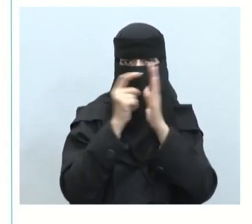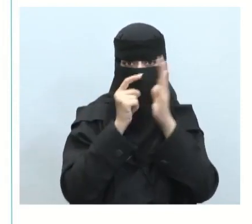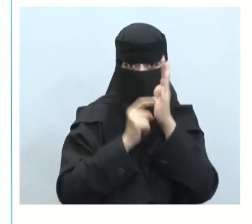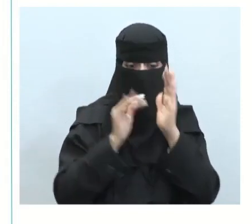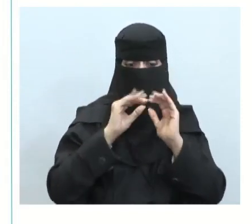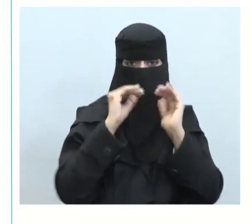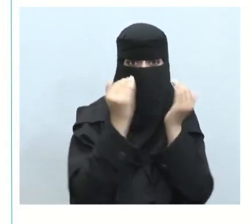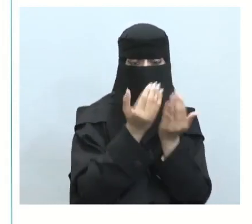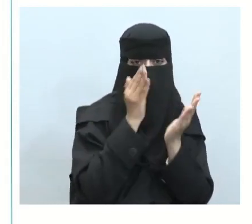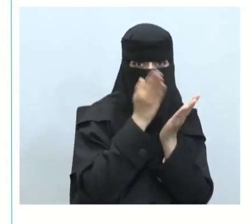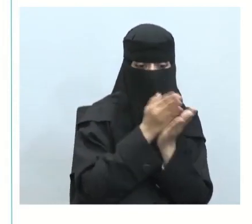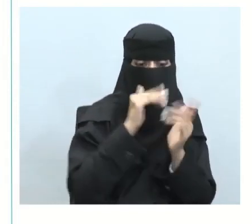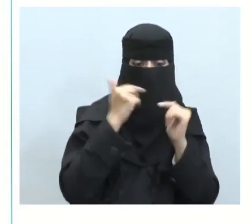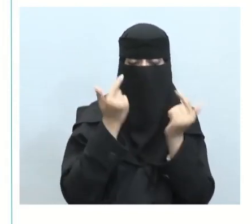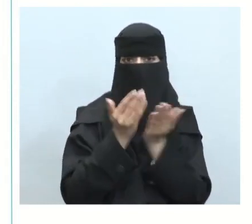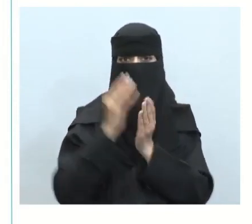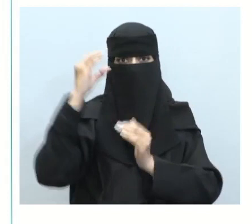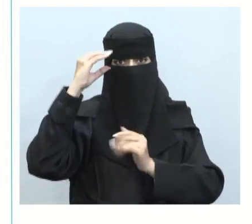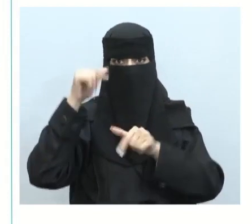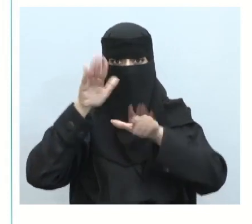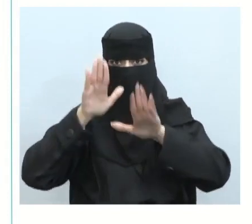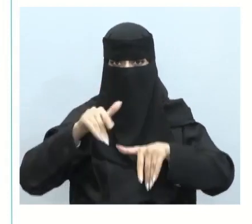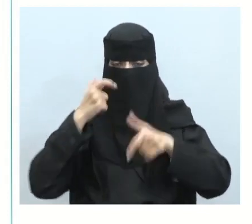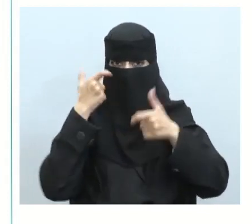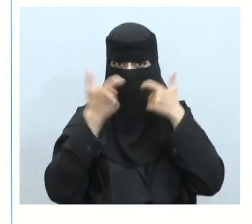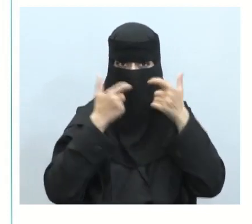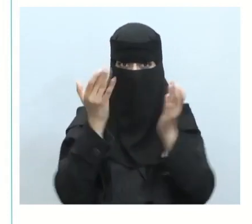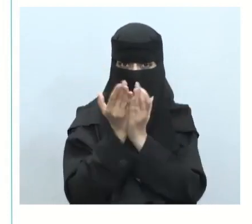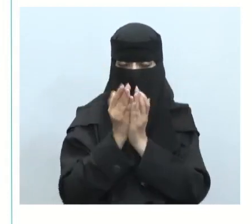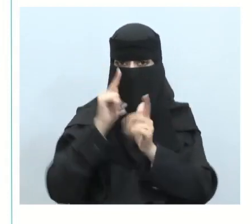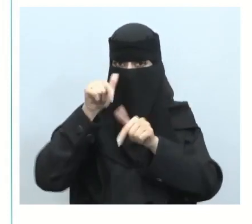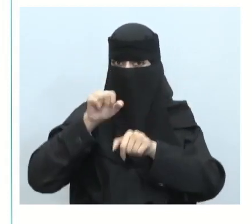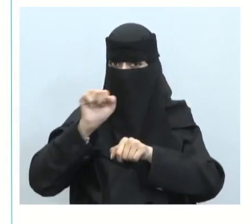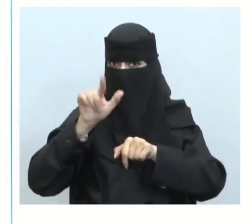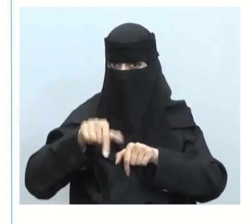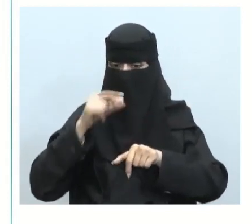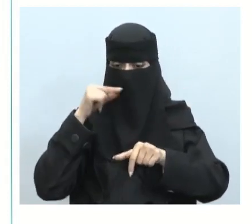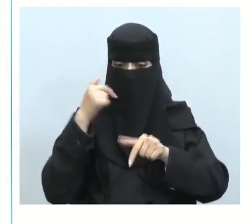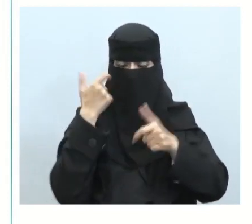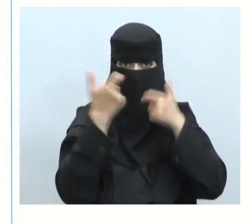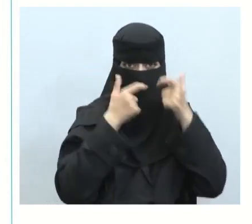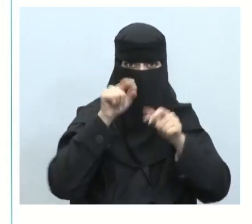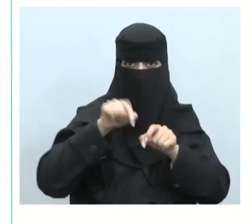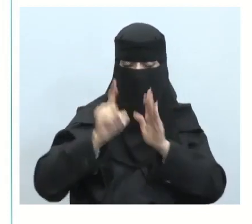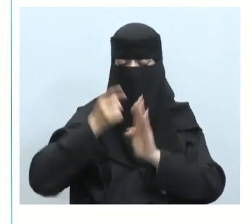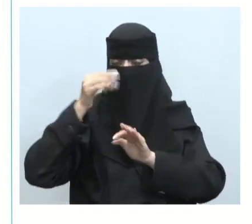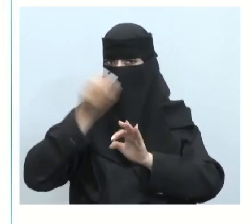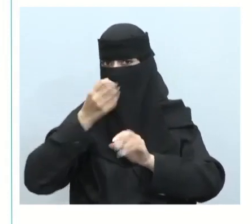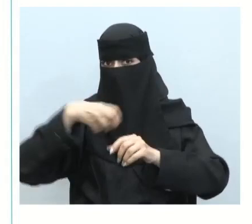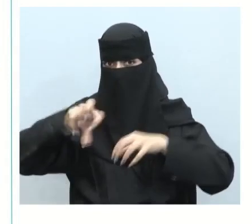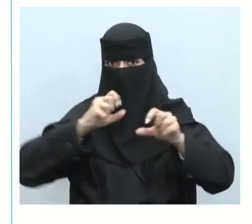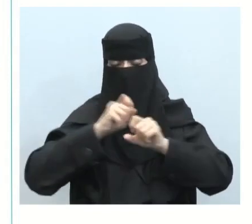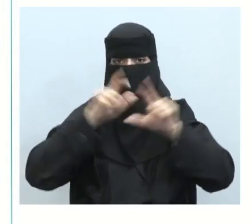والاداره العلميه سنتحدث عن كل نظريه لوحدها وسنتحدث عن رز هذه او